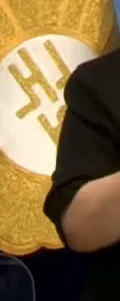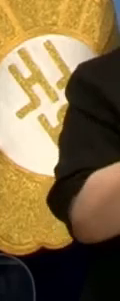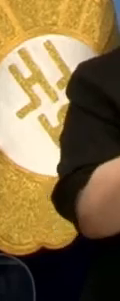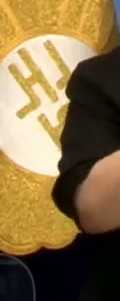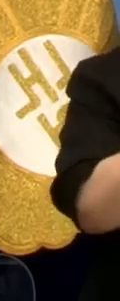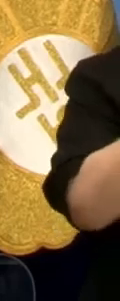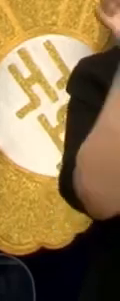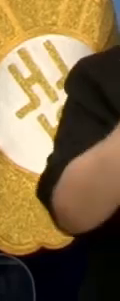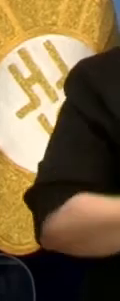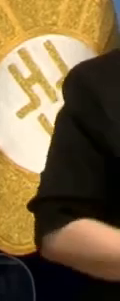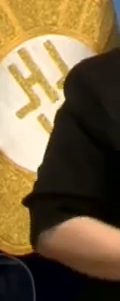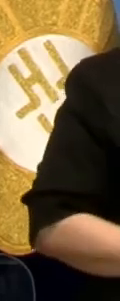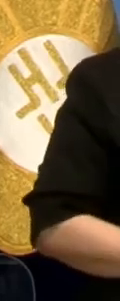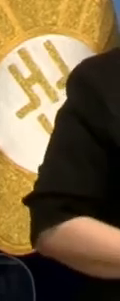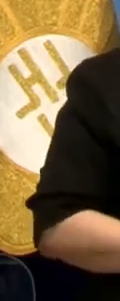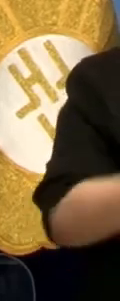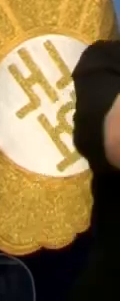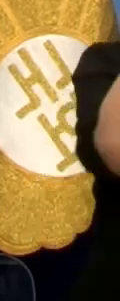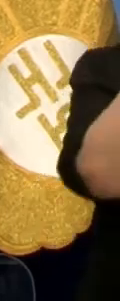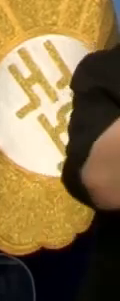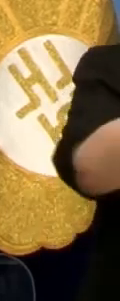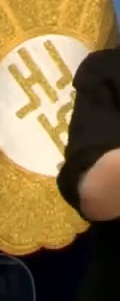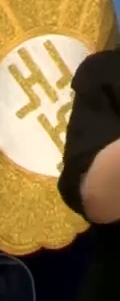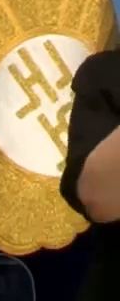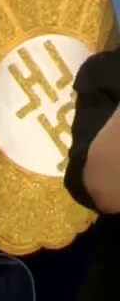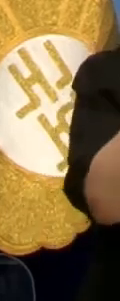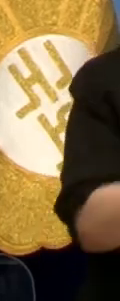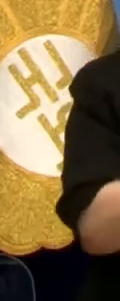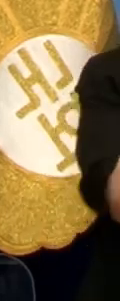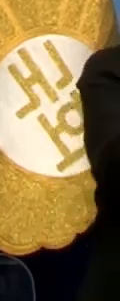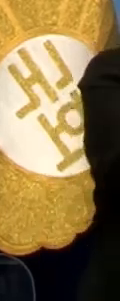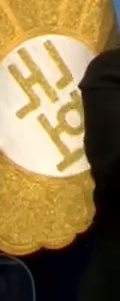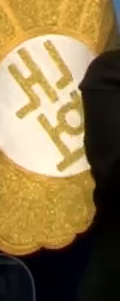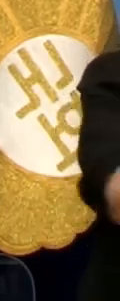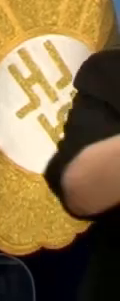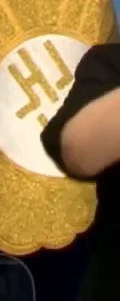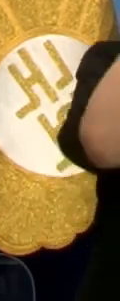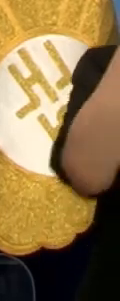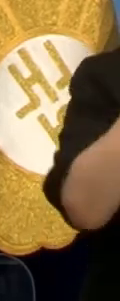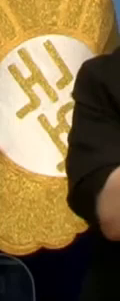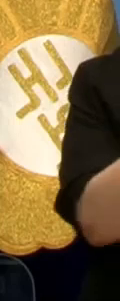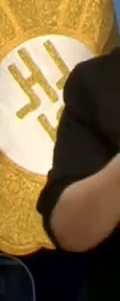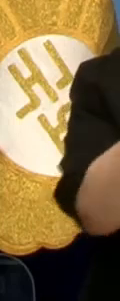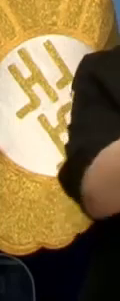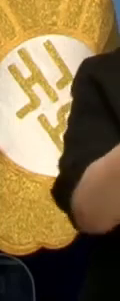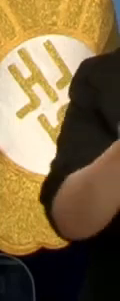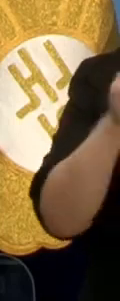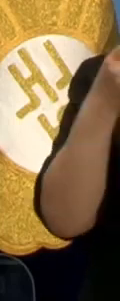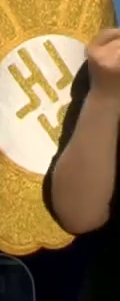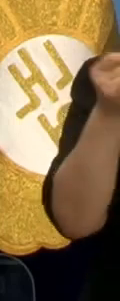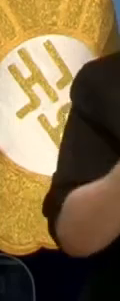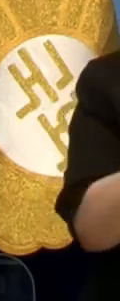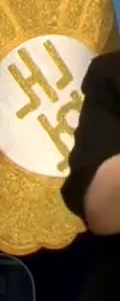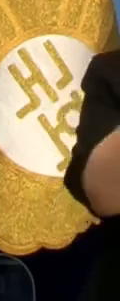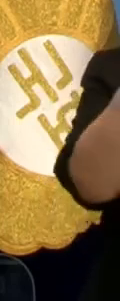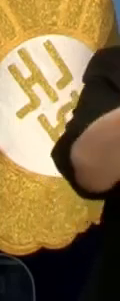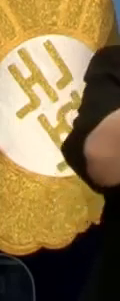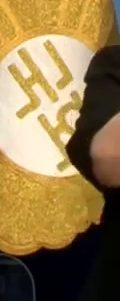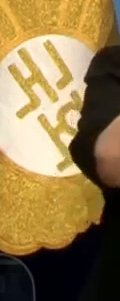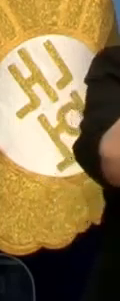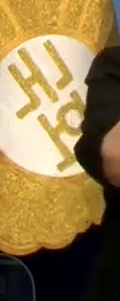났습니다. 청년에게는 연 200만 원을 그 외 전 국민에게는 1인당 100만 원씩을